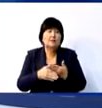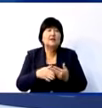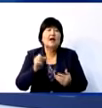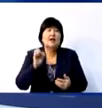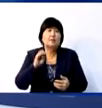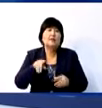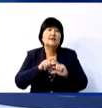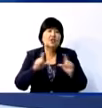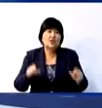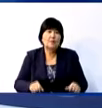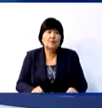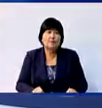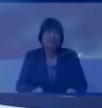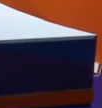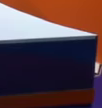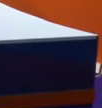демеушісі Арбат кешені.